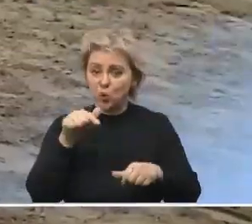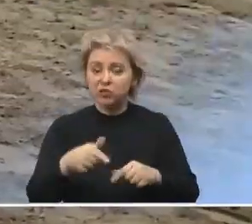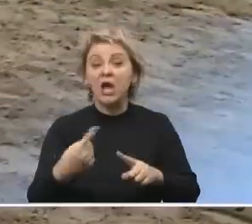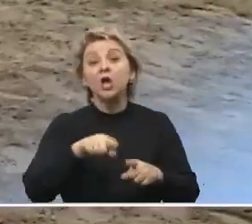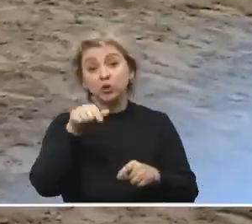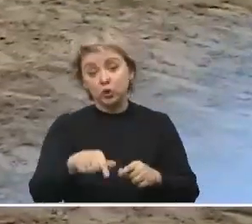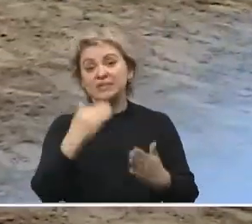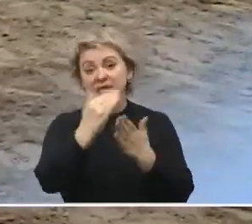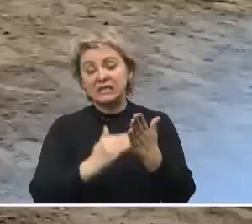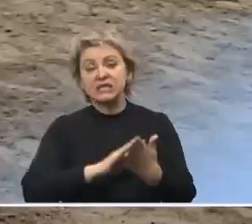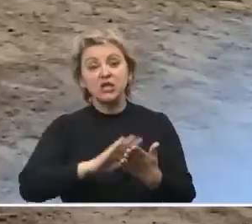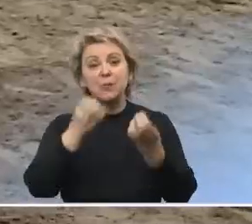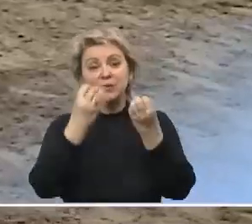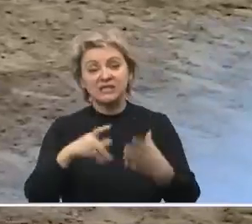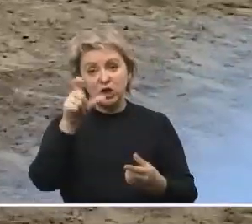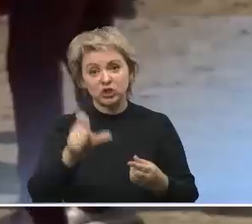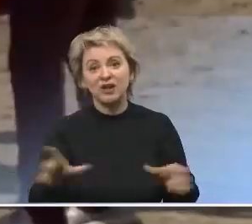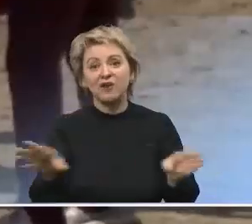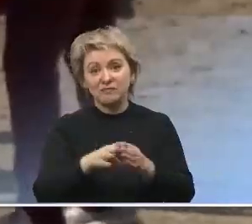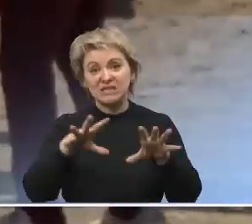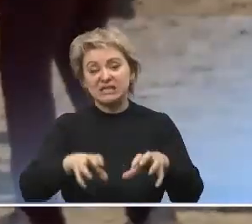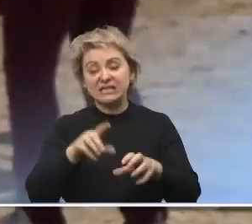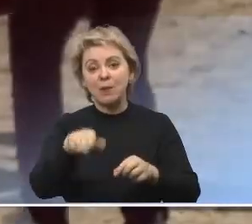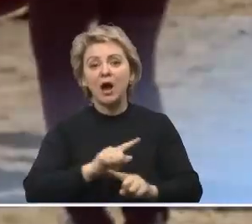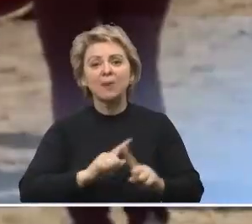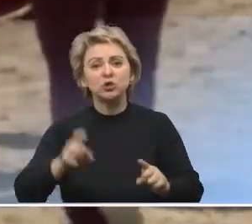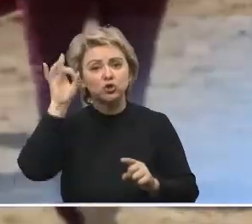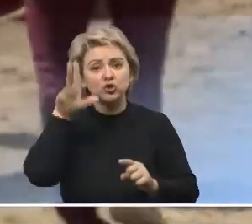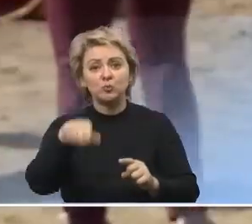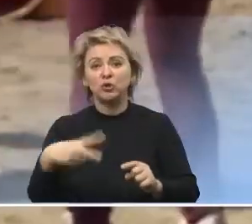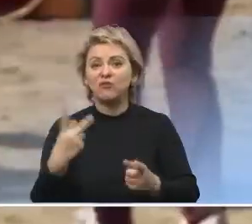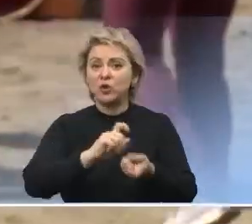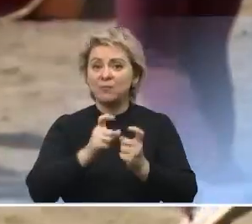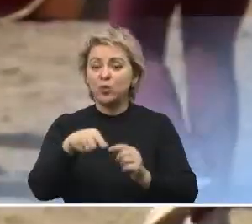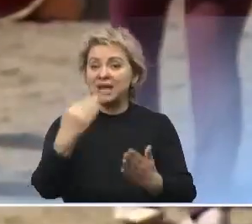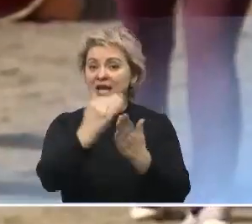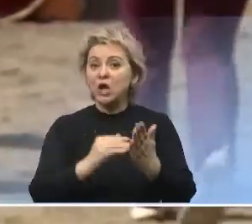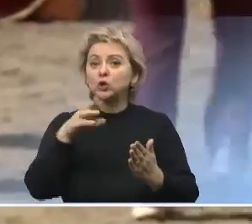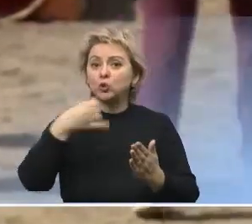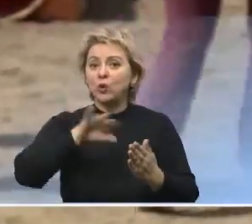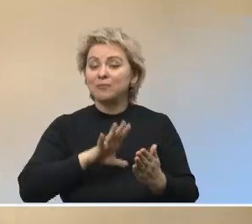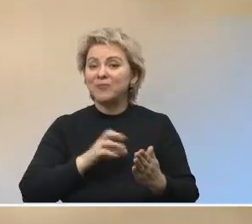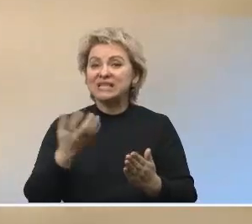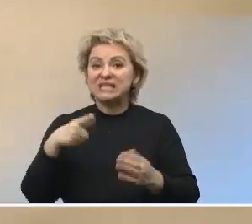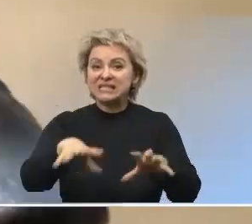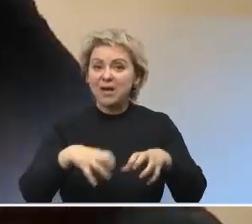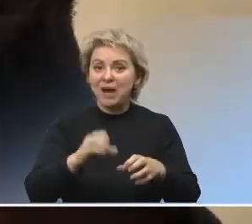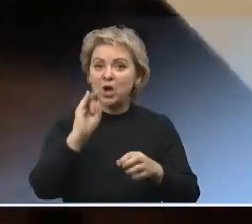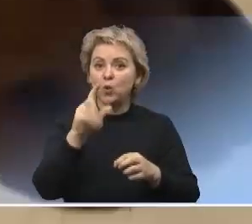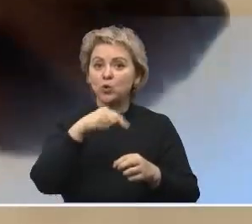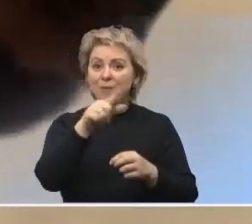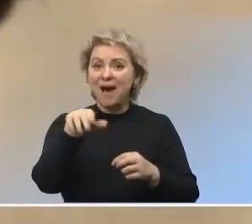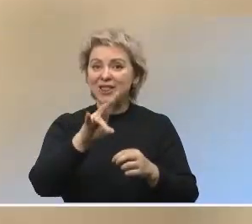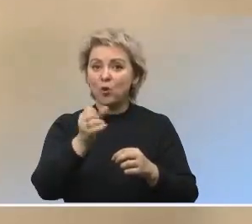есть вот эта задача непростая – человека и собаки. Абсолютным чемпионом двоеборья в категории «Той» стала цверк-пинчер Ирины